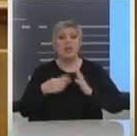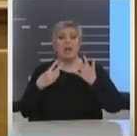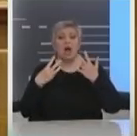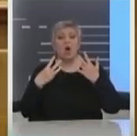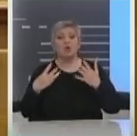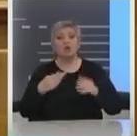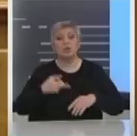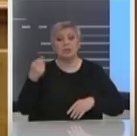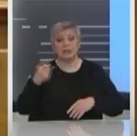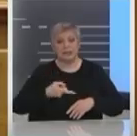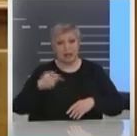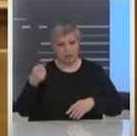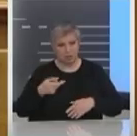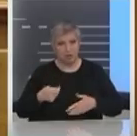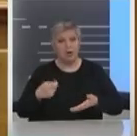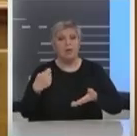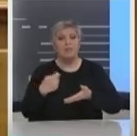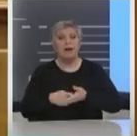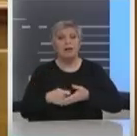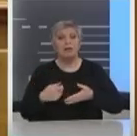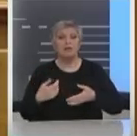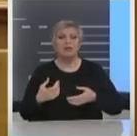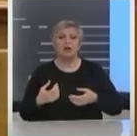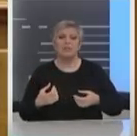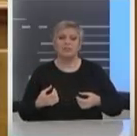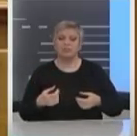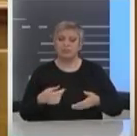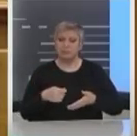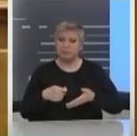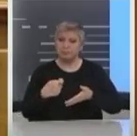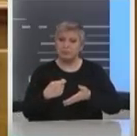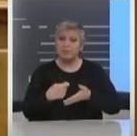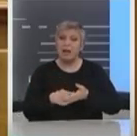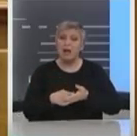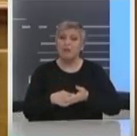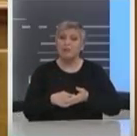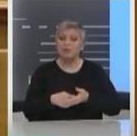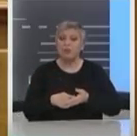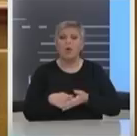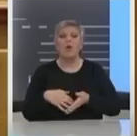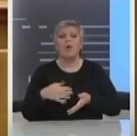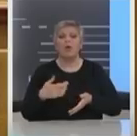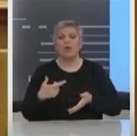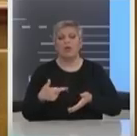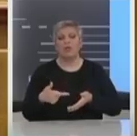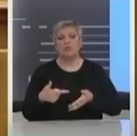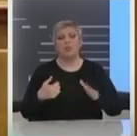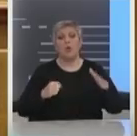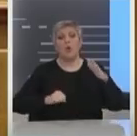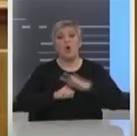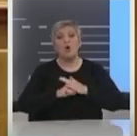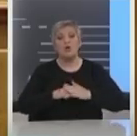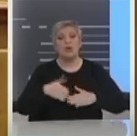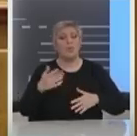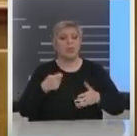του αφορολόγητου από 1η-1η 2020, εάν δεν ζητηθεί νωρίτερα. Αυτό το άτυπο τέταρτο μνημόνιο